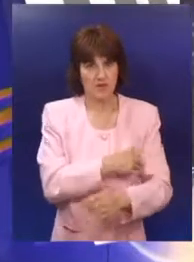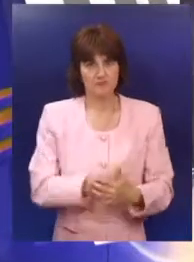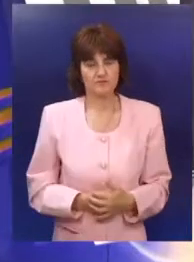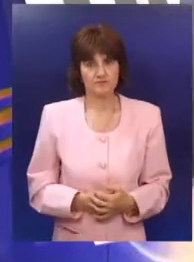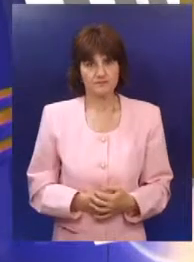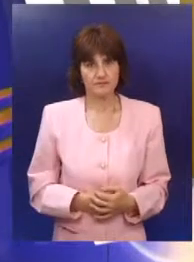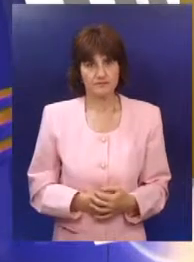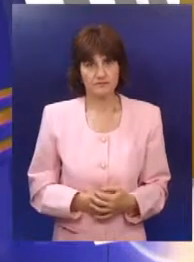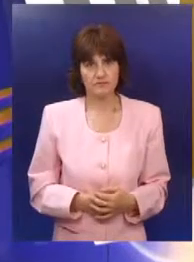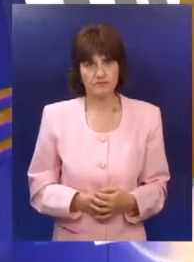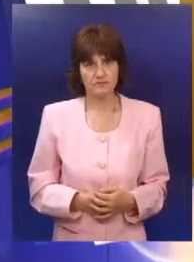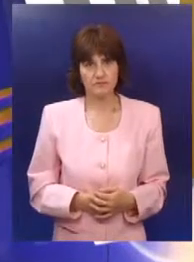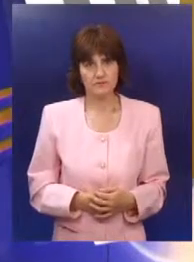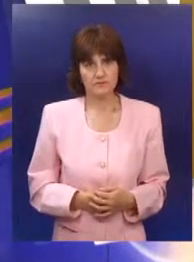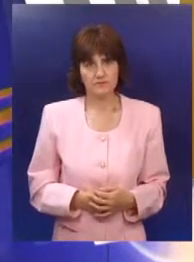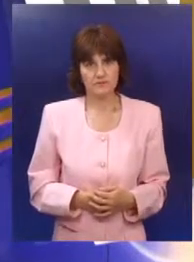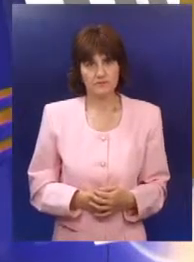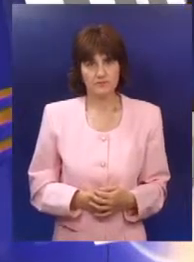bolnici Subotica.